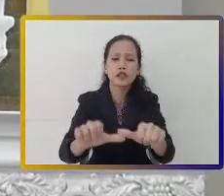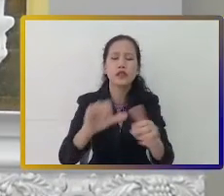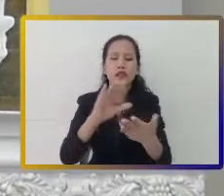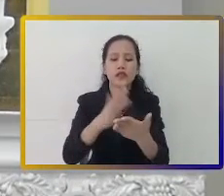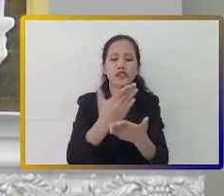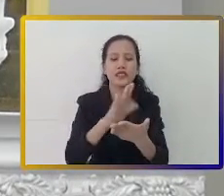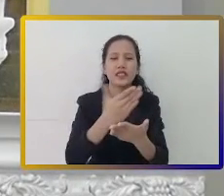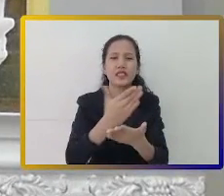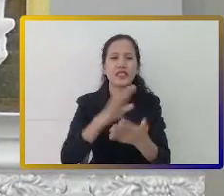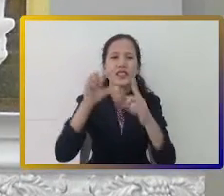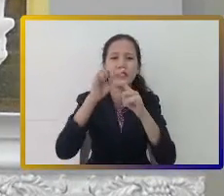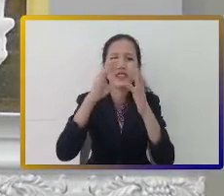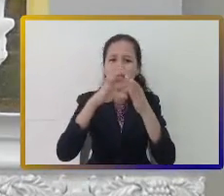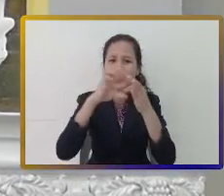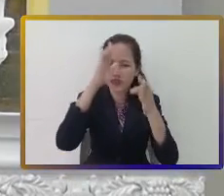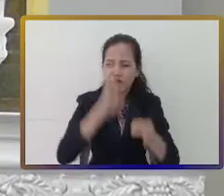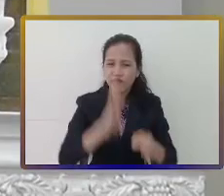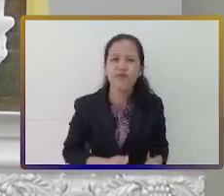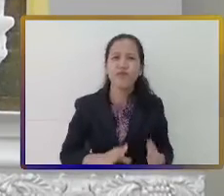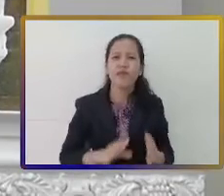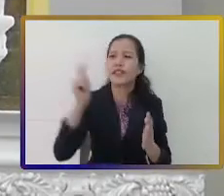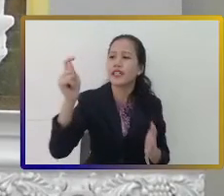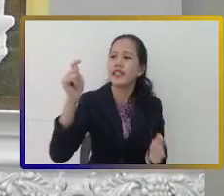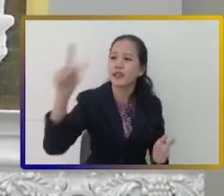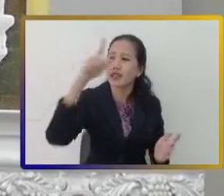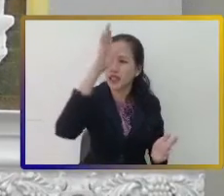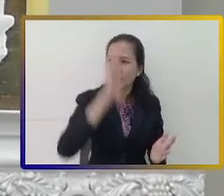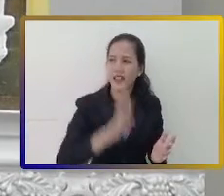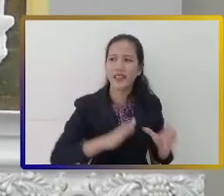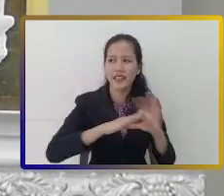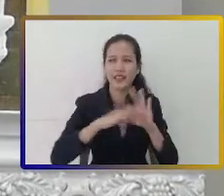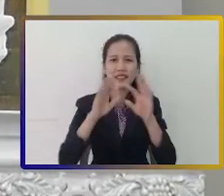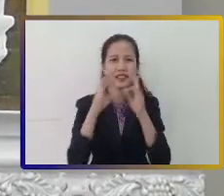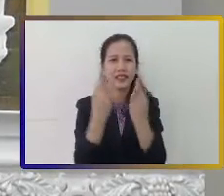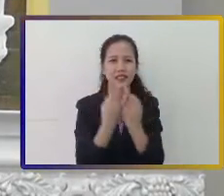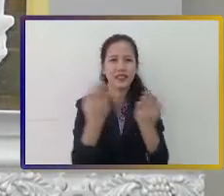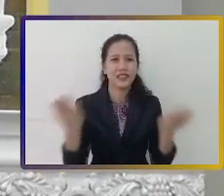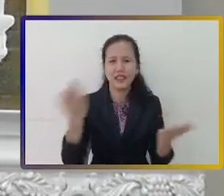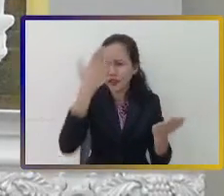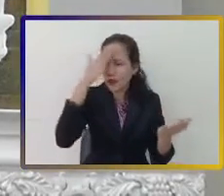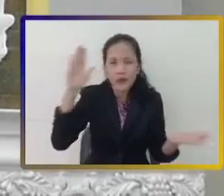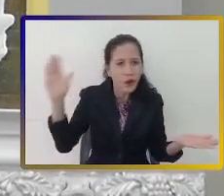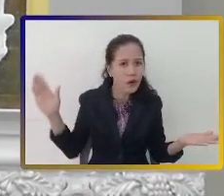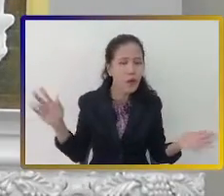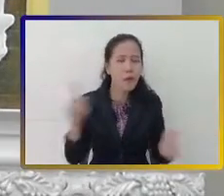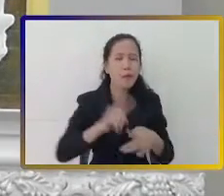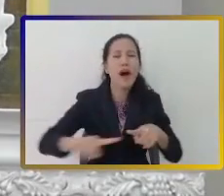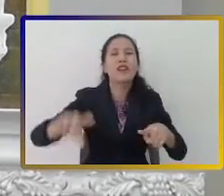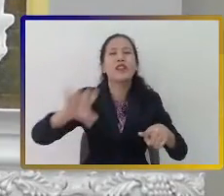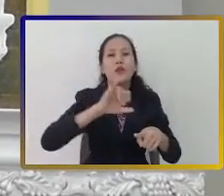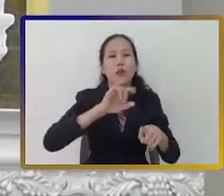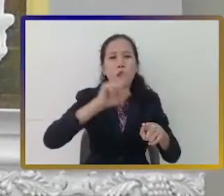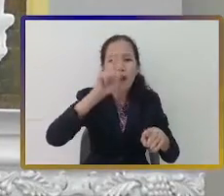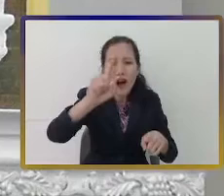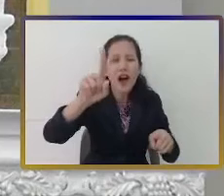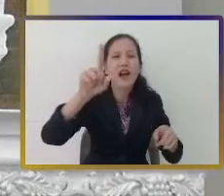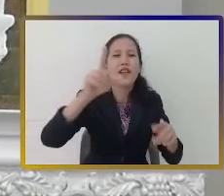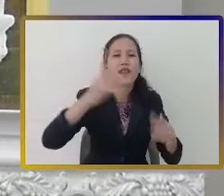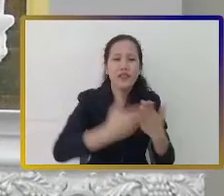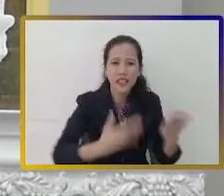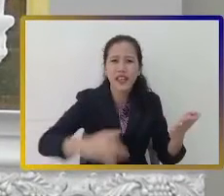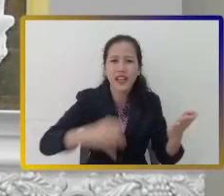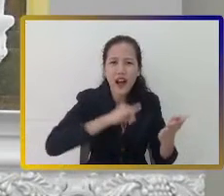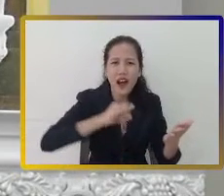Because hindi lang po natin alam kung saan tayo dadalhin na ginagawa po natin. But one thing I believe, kapatid, one thing I believe